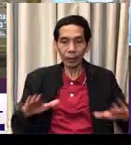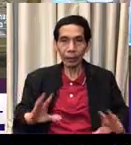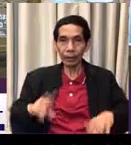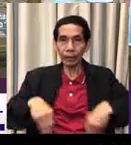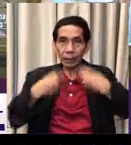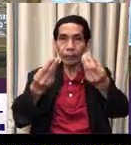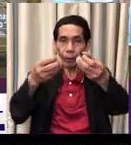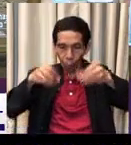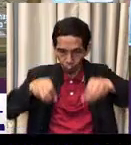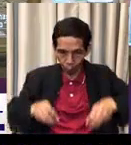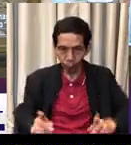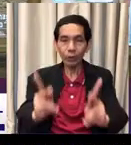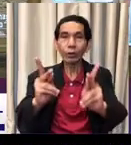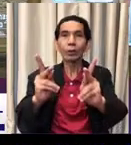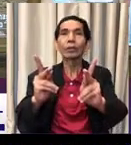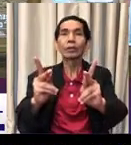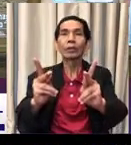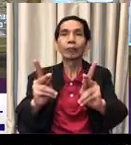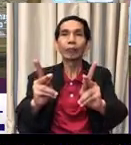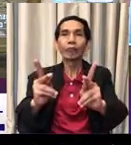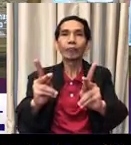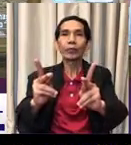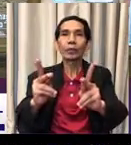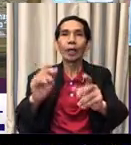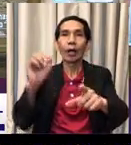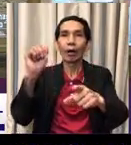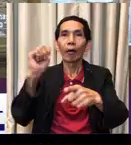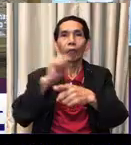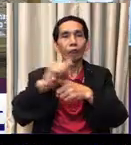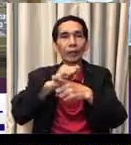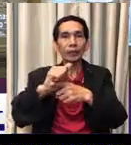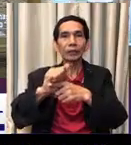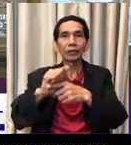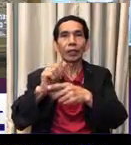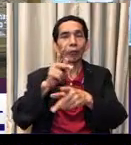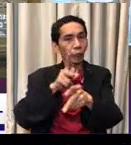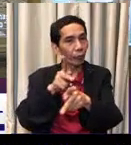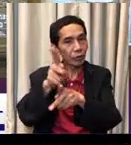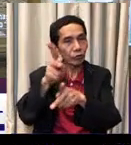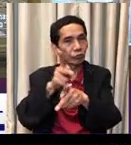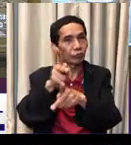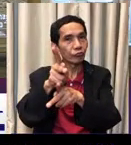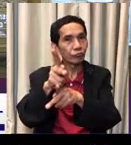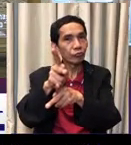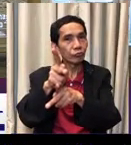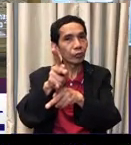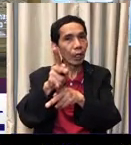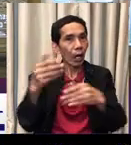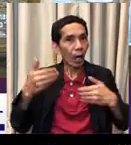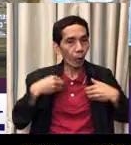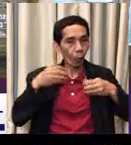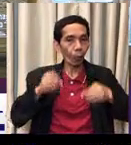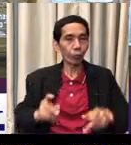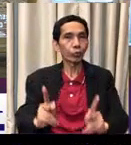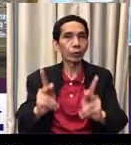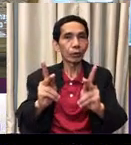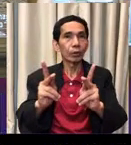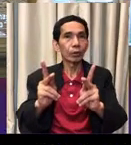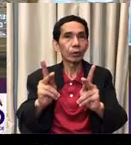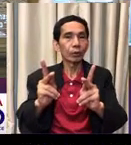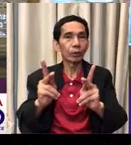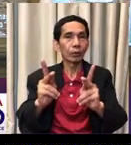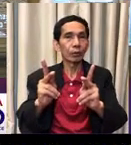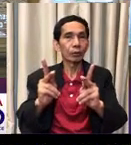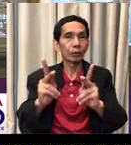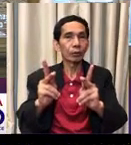given opportunity to do their, to practice their profession and to have an opportunity.